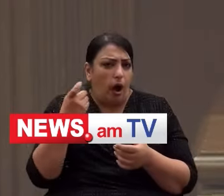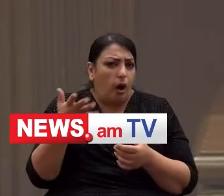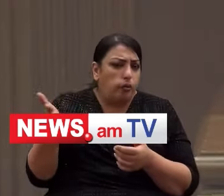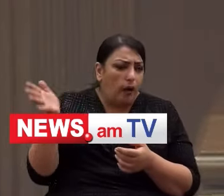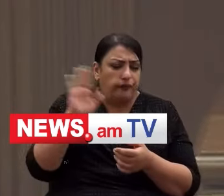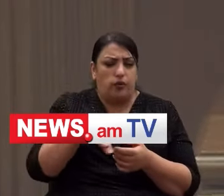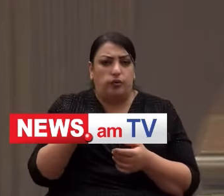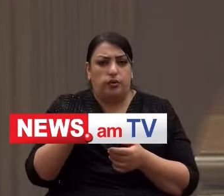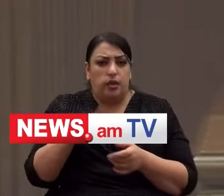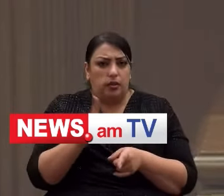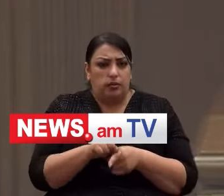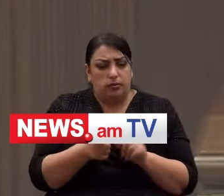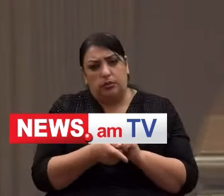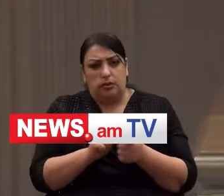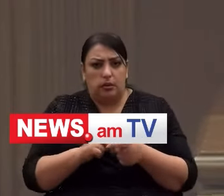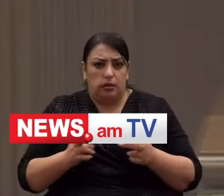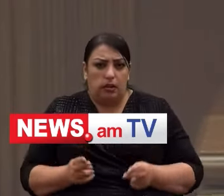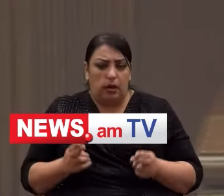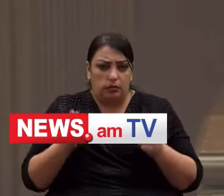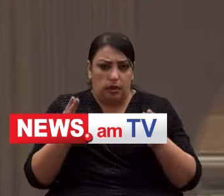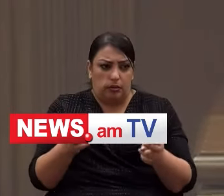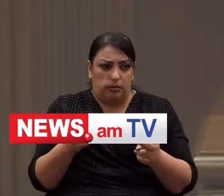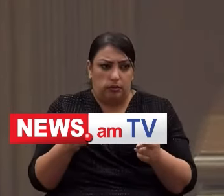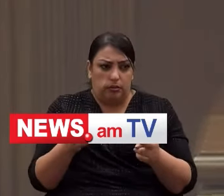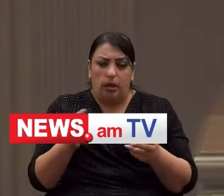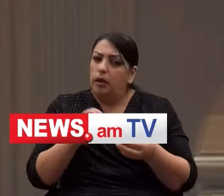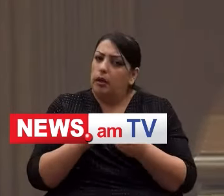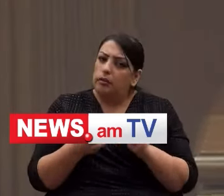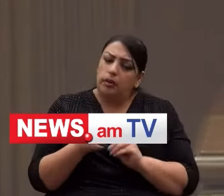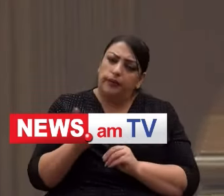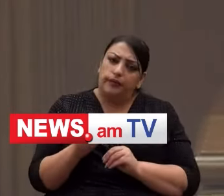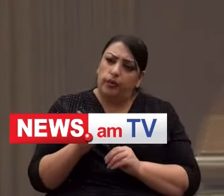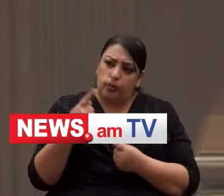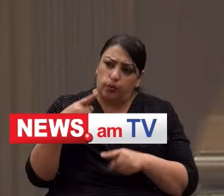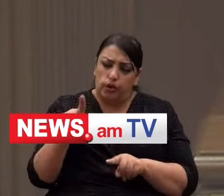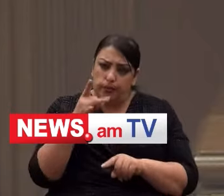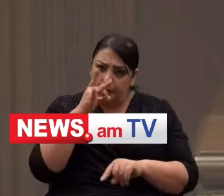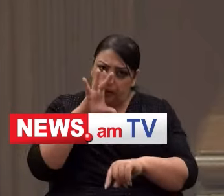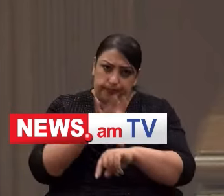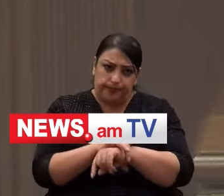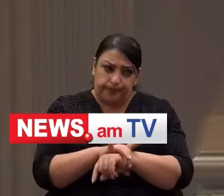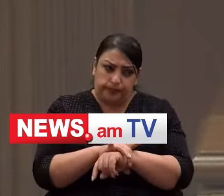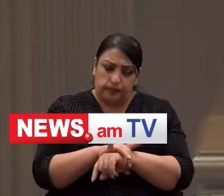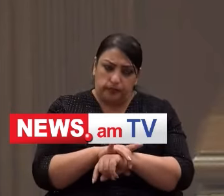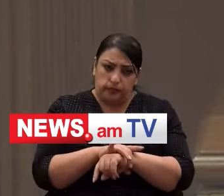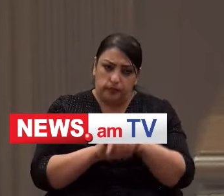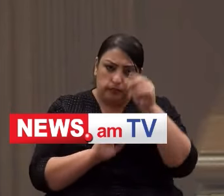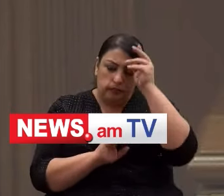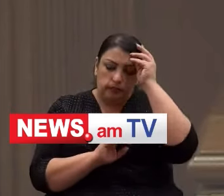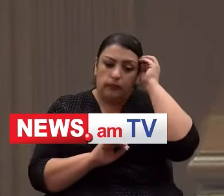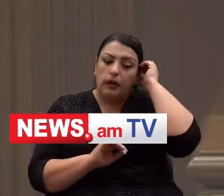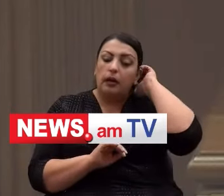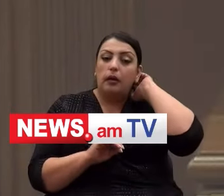ընկերությունները եւ ես ներկայացնեմ դարձան հանցագործ։ Ուրեմն խնդիրը մեկ ուրիշ տեղ է։ Եվ փաստորեն տեսեք, պարոն Կարամյանը երբ այդ